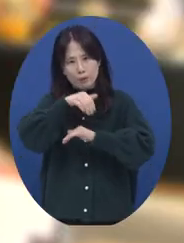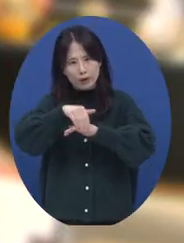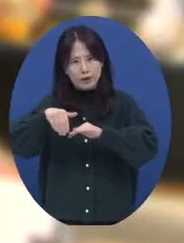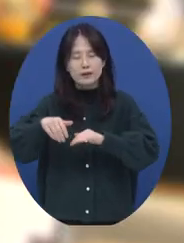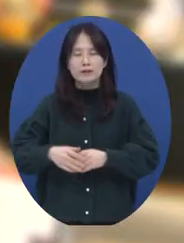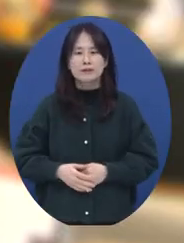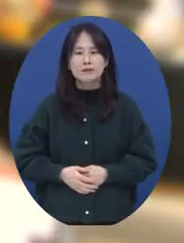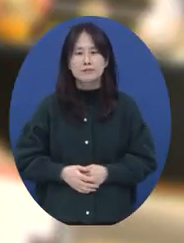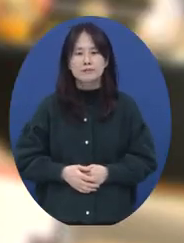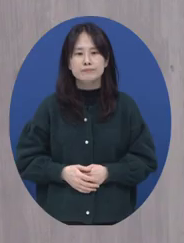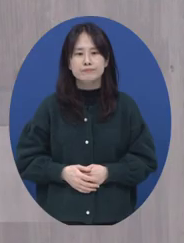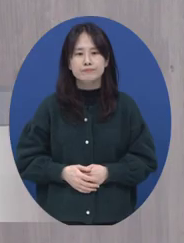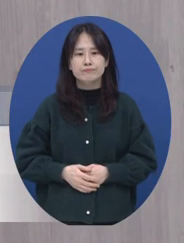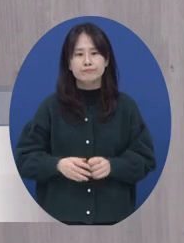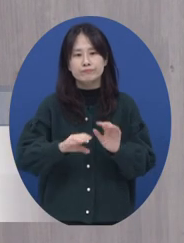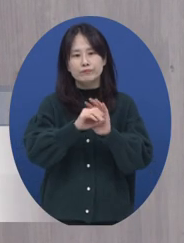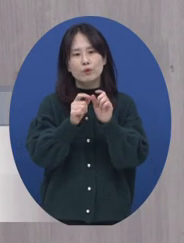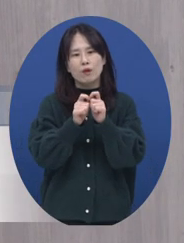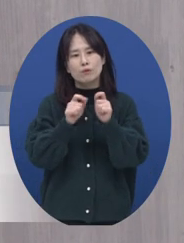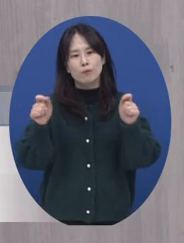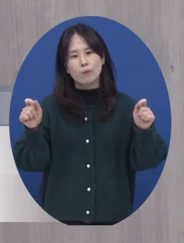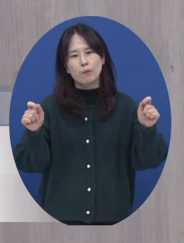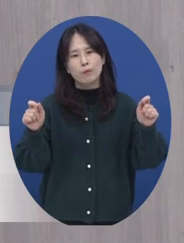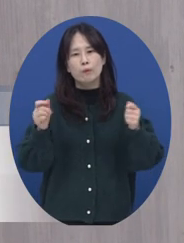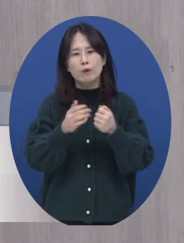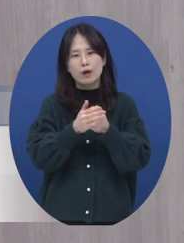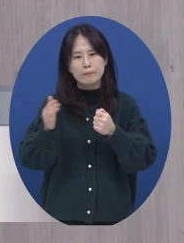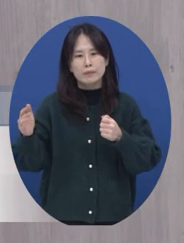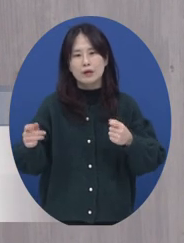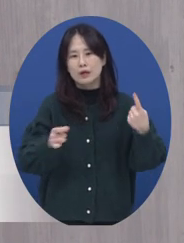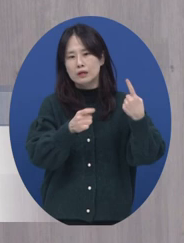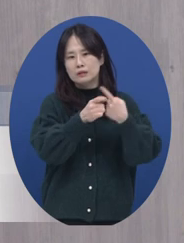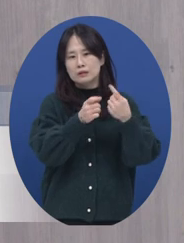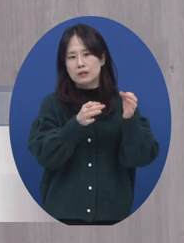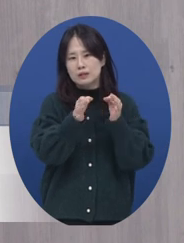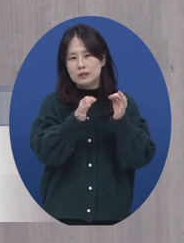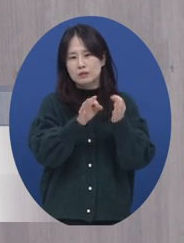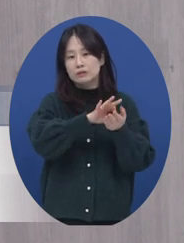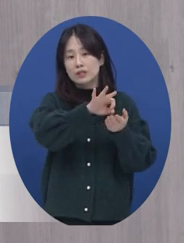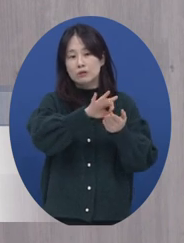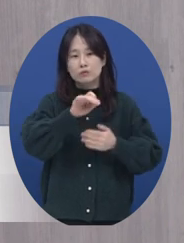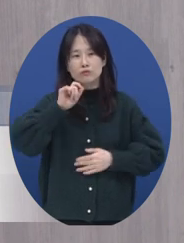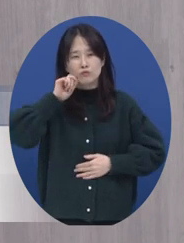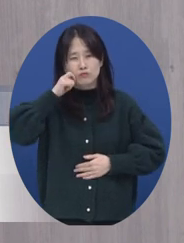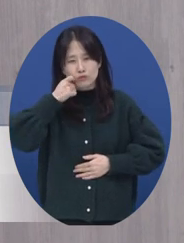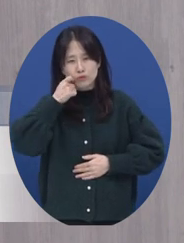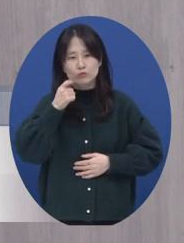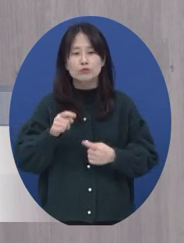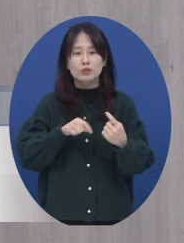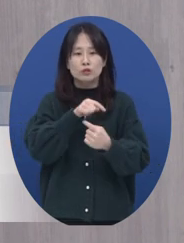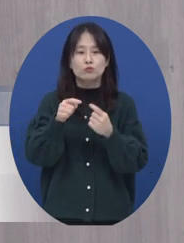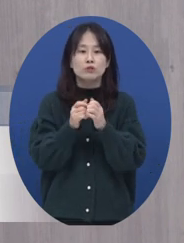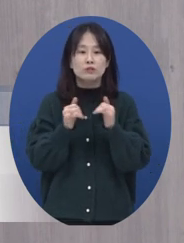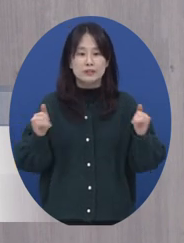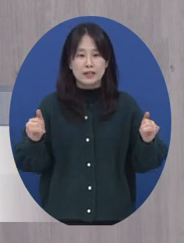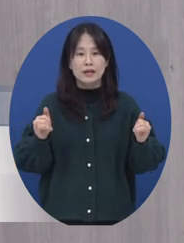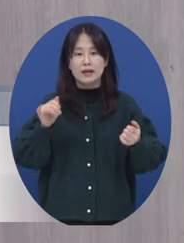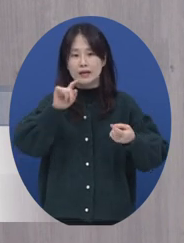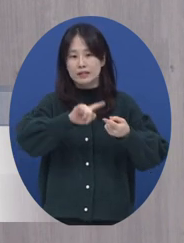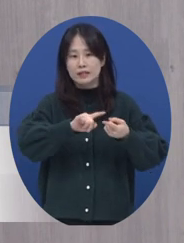기대됩니다 프로나 일부와 장기화되면서 그 제 1금융권 을 이용하기 힘든 그 돈의